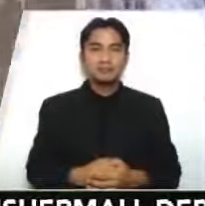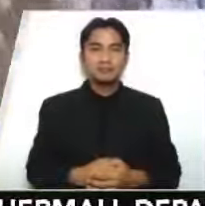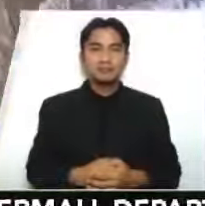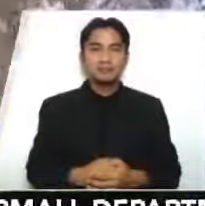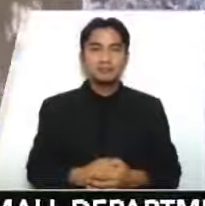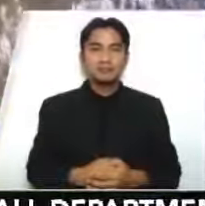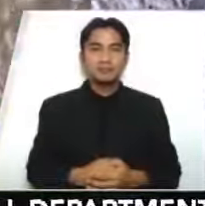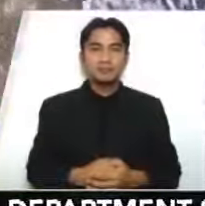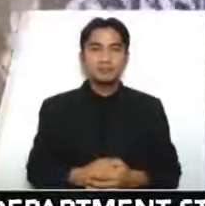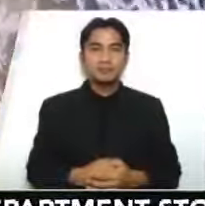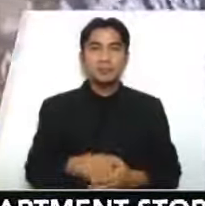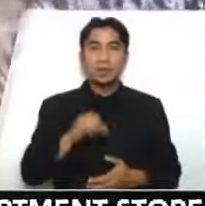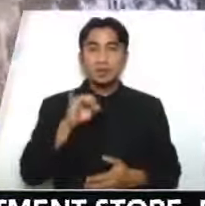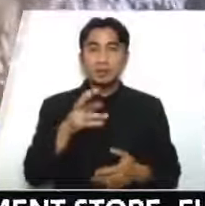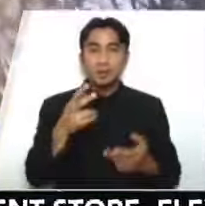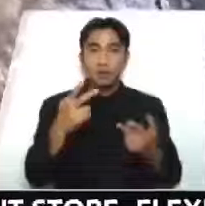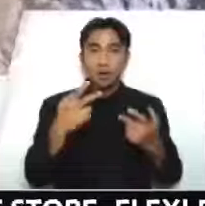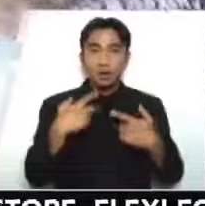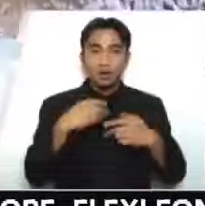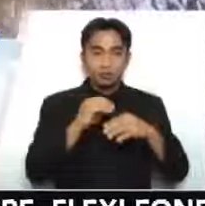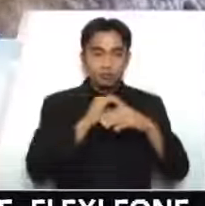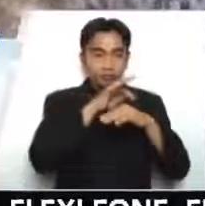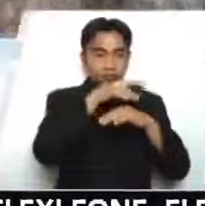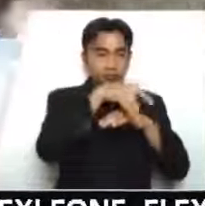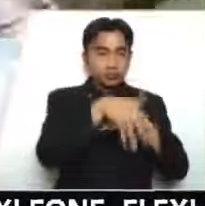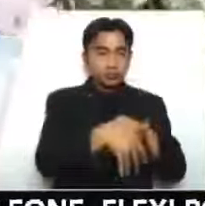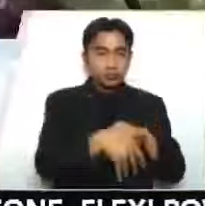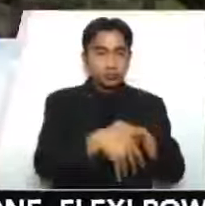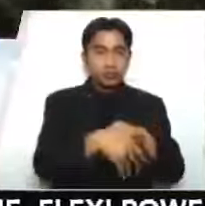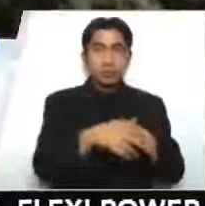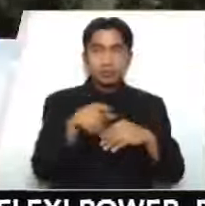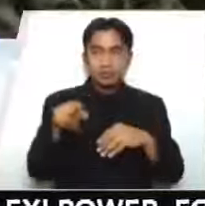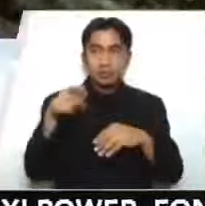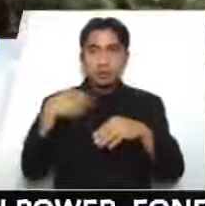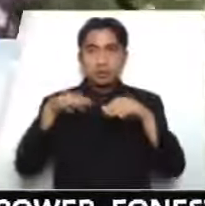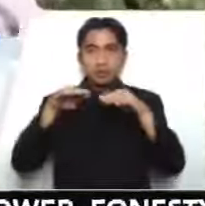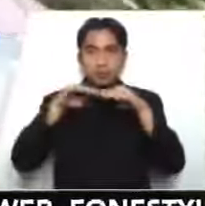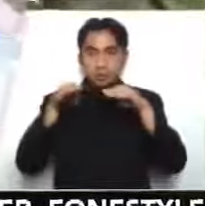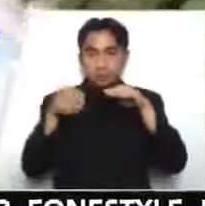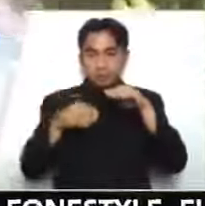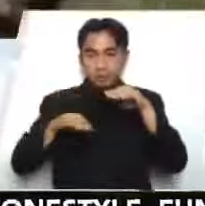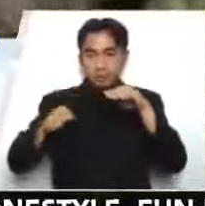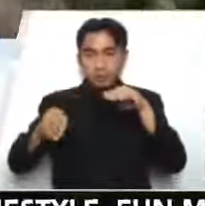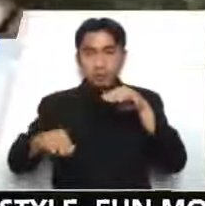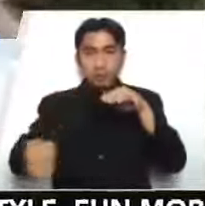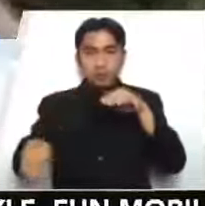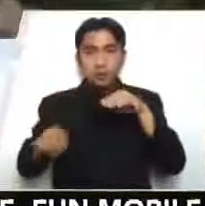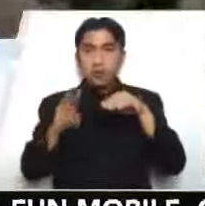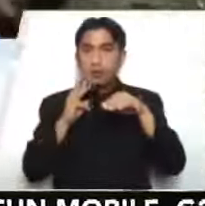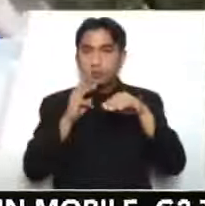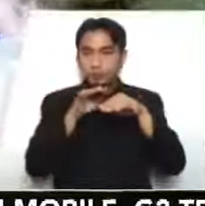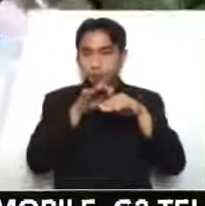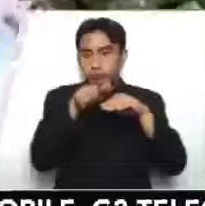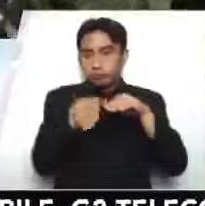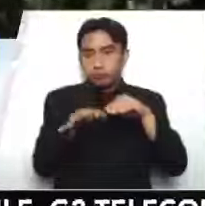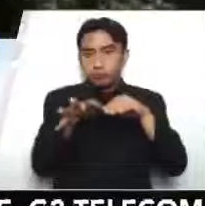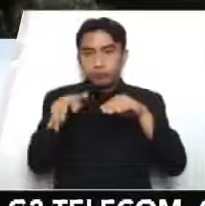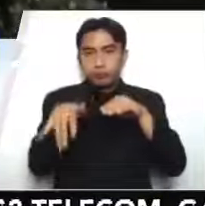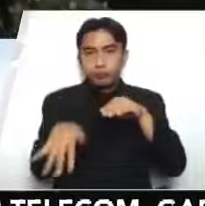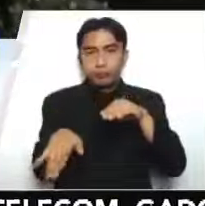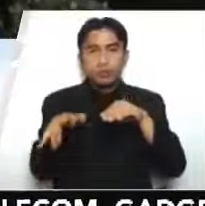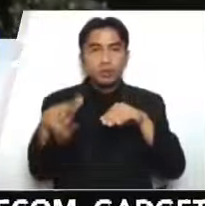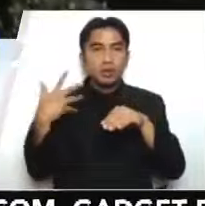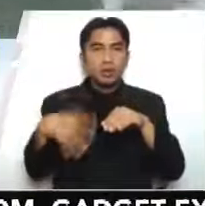Kung may waterfalls version ang hagdan-hagdan pala yan, ito na siguro yon. Kaakit-akit ang Caparcan Falls sa